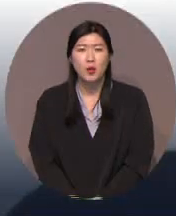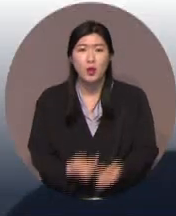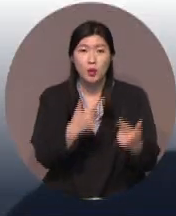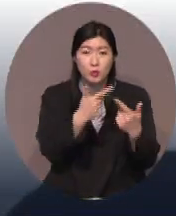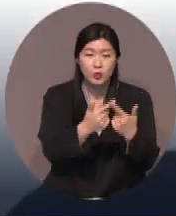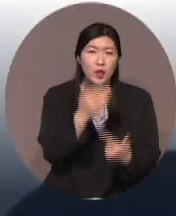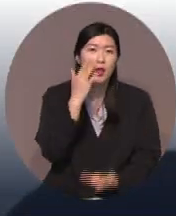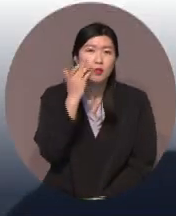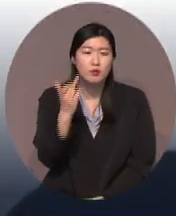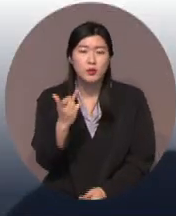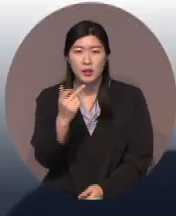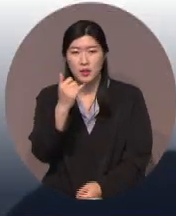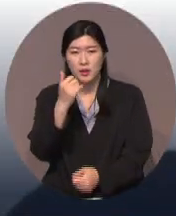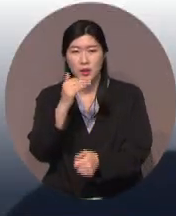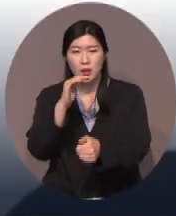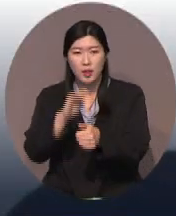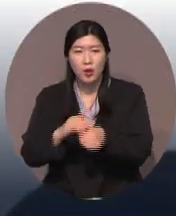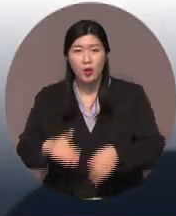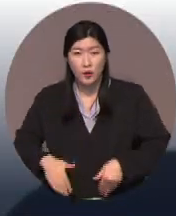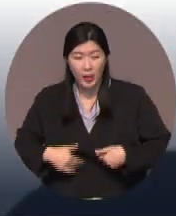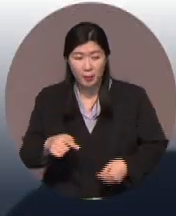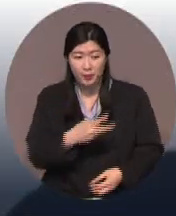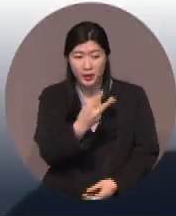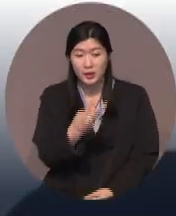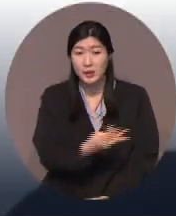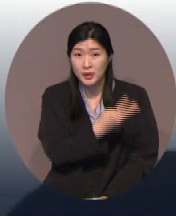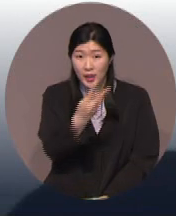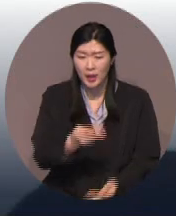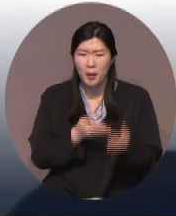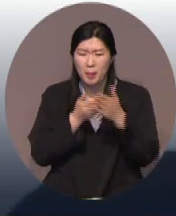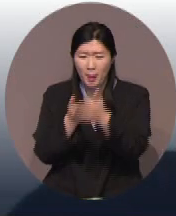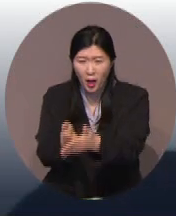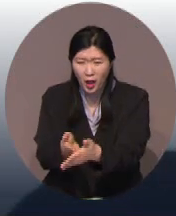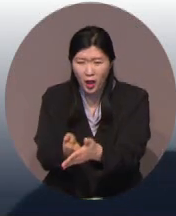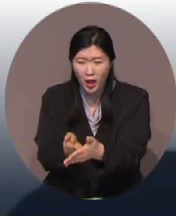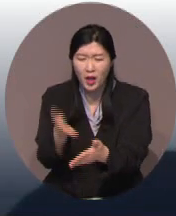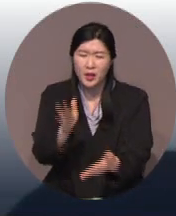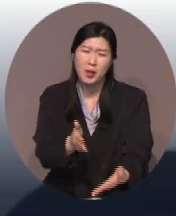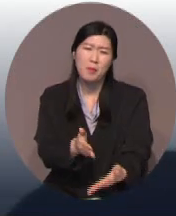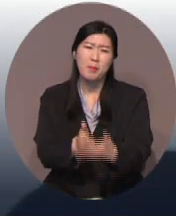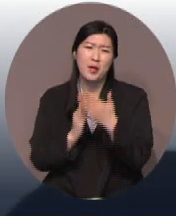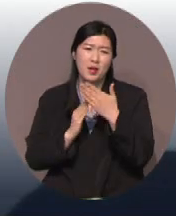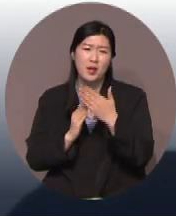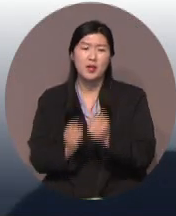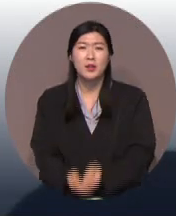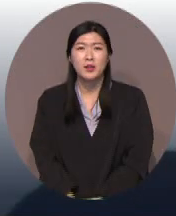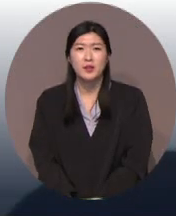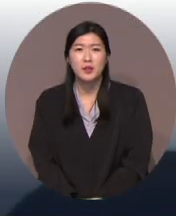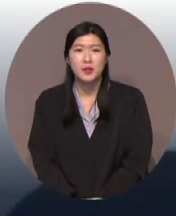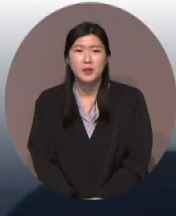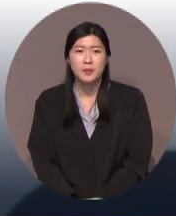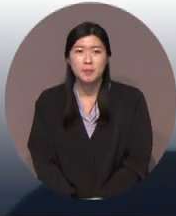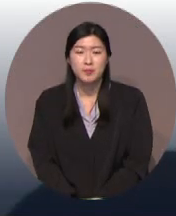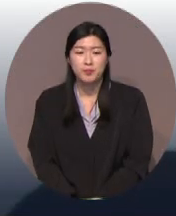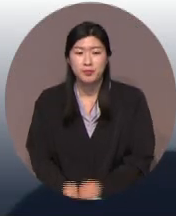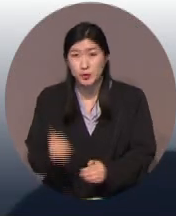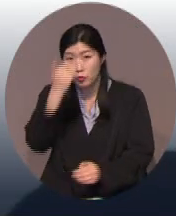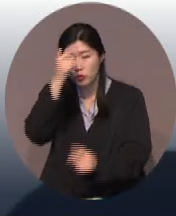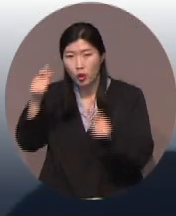울산 경남을 중심으로 한번 시도는 해봤습니다만 아직 특별자치단체로 성립은 못 되었습니다